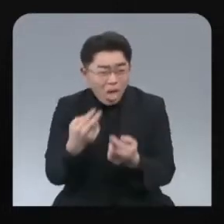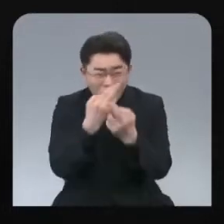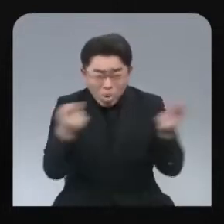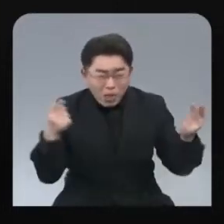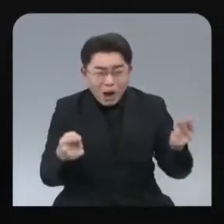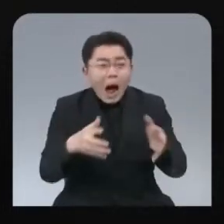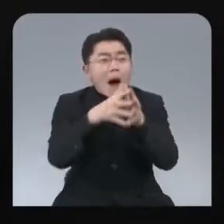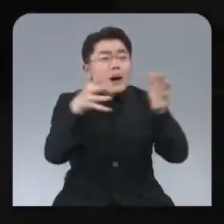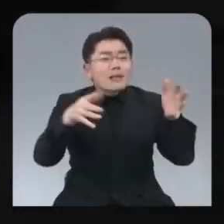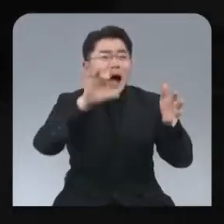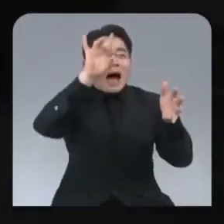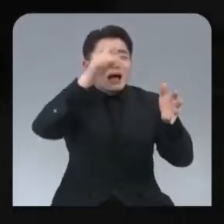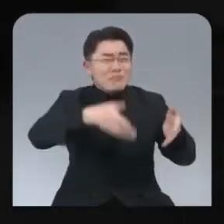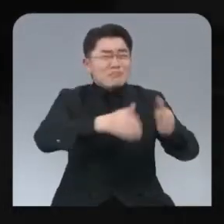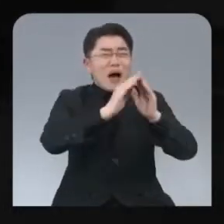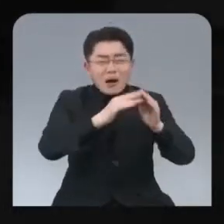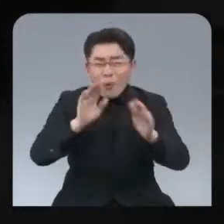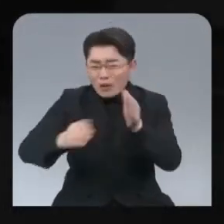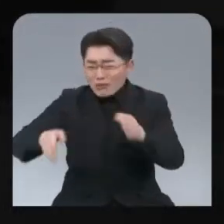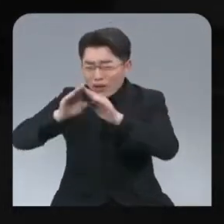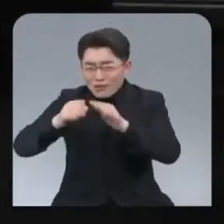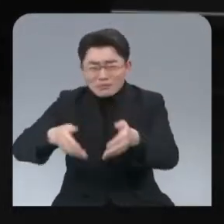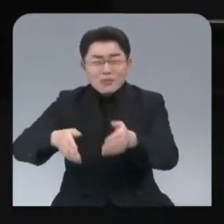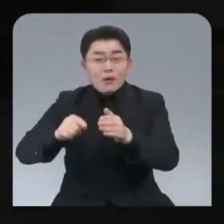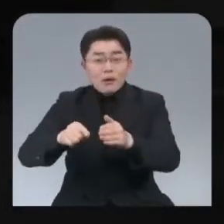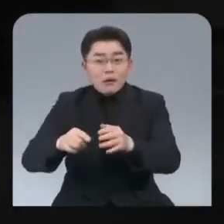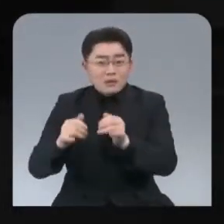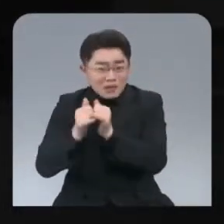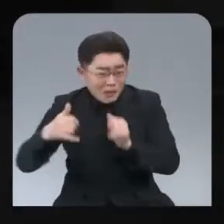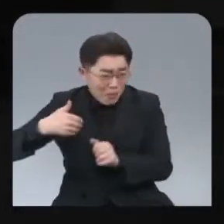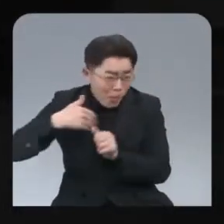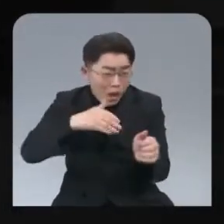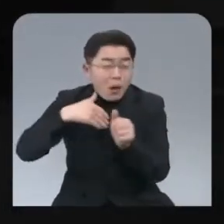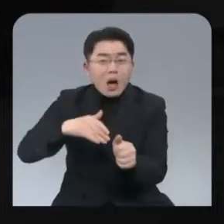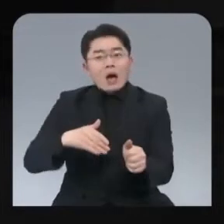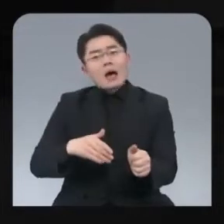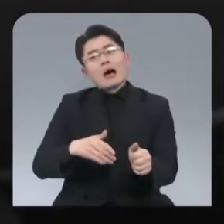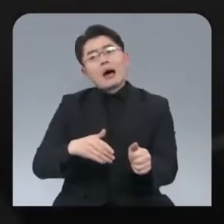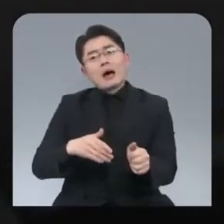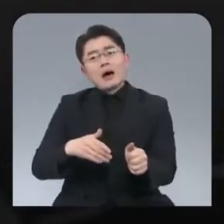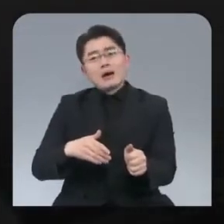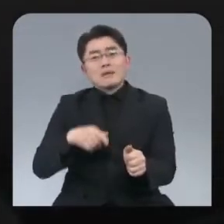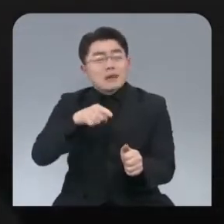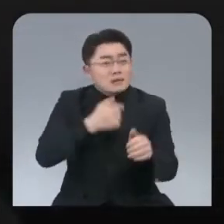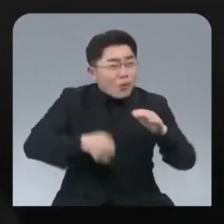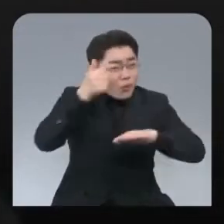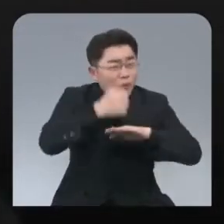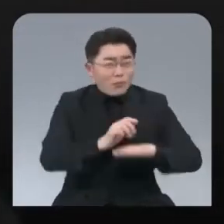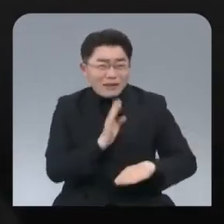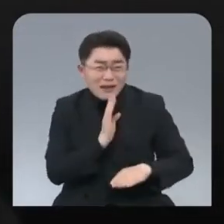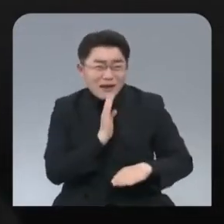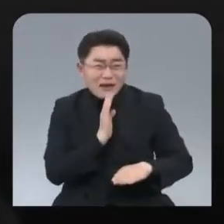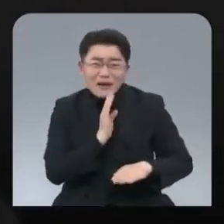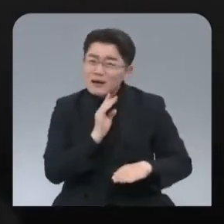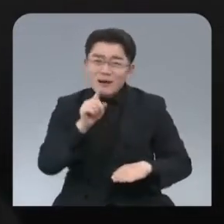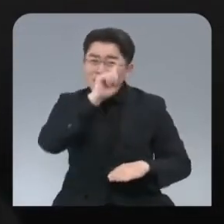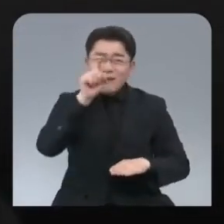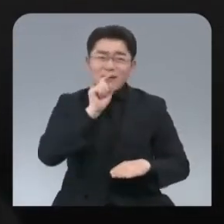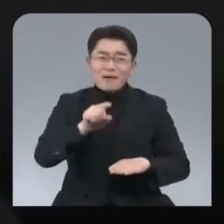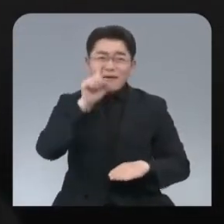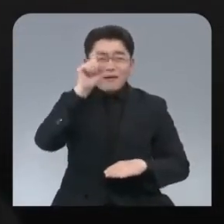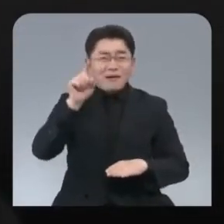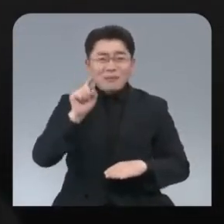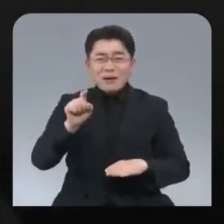아파트 있고 공공기관 지 꼬 해서 사람들을 내려 보내고 그랬었는데 과연 그 기획의 얼마나 성공 했는가 에